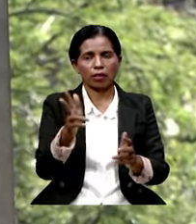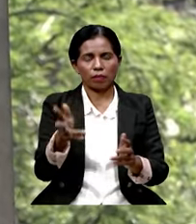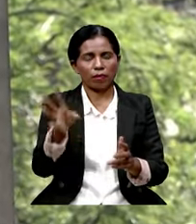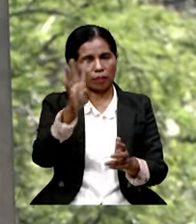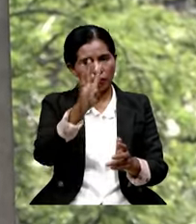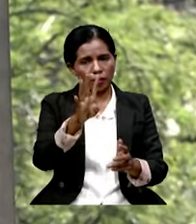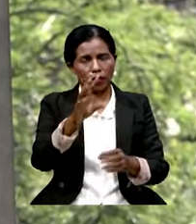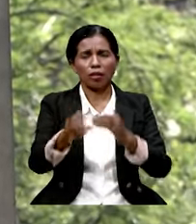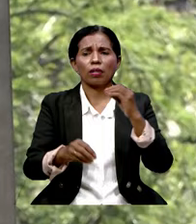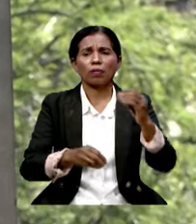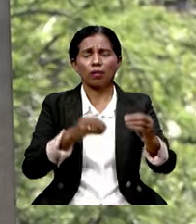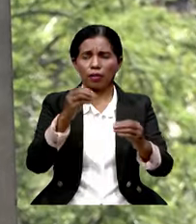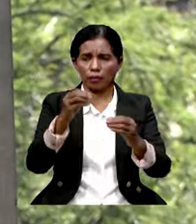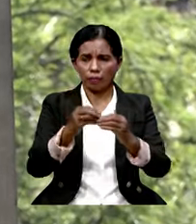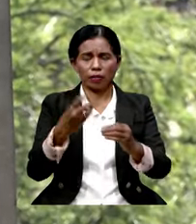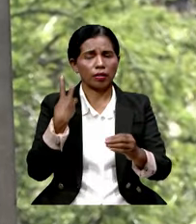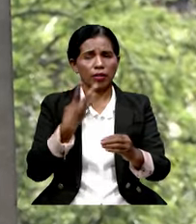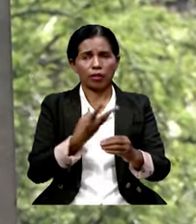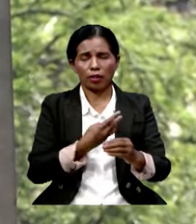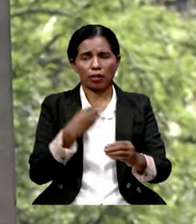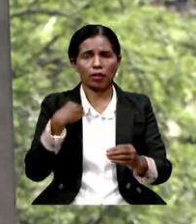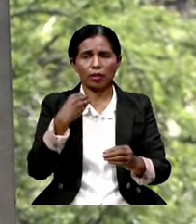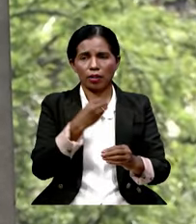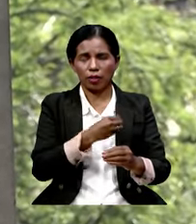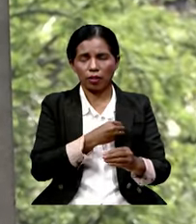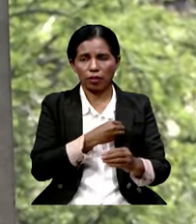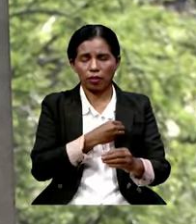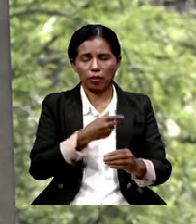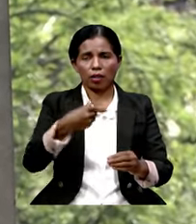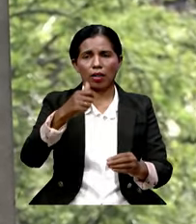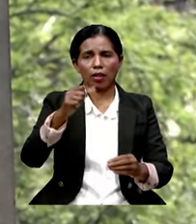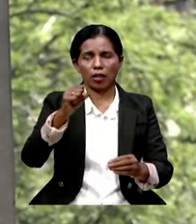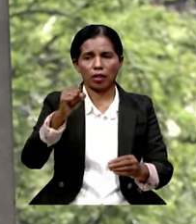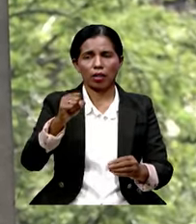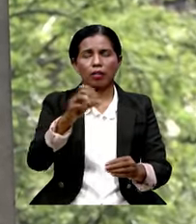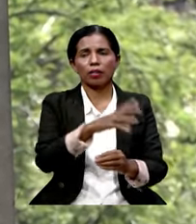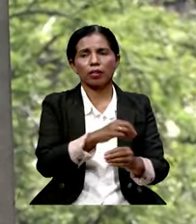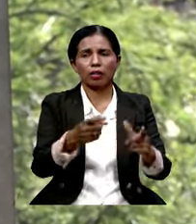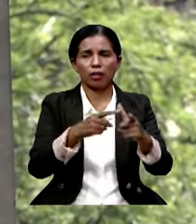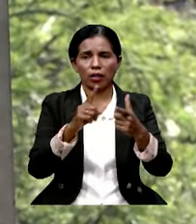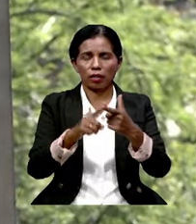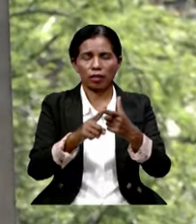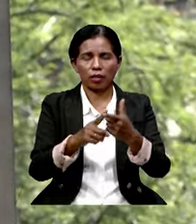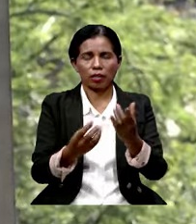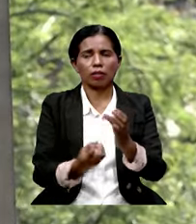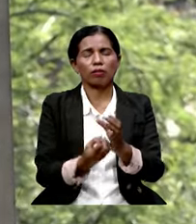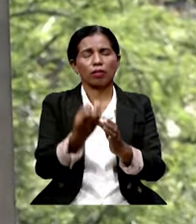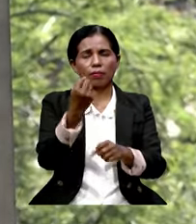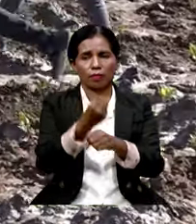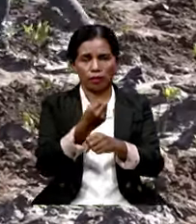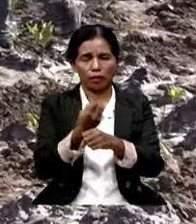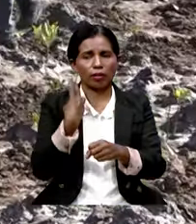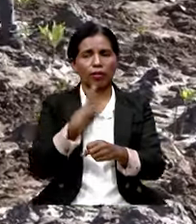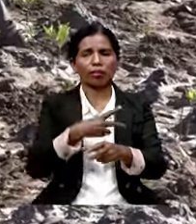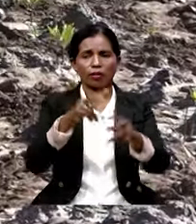Idenya signifika kata kita ni emisau gas emisau ni memang iya ini environment ni makas tetebes. Ite